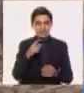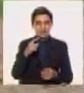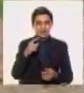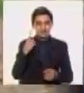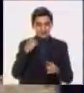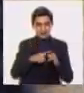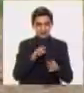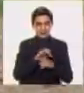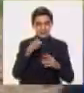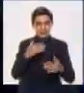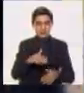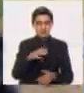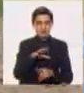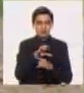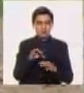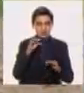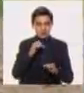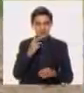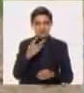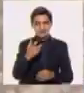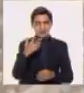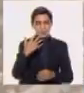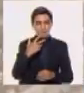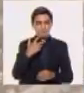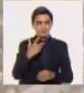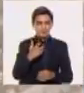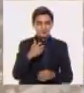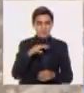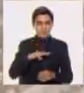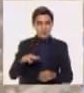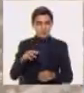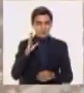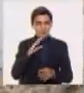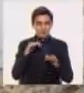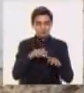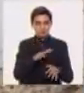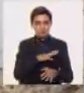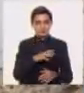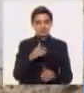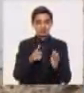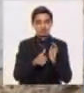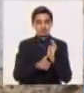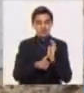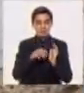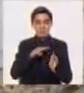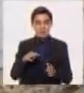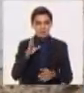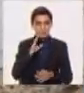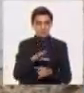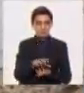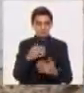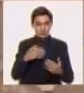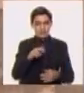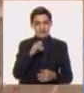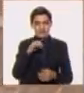жұмылдырылған. Ауданға ағып келген 300 миллион текше метр судың 6 миллионнан астамы сорылған. Топан суды бірден тартып алатын каналдың да